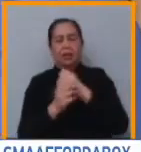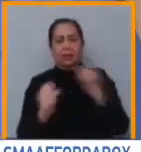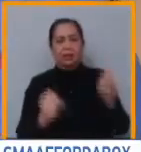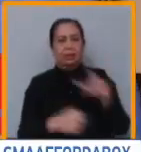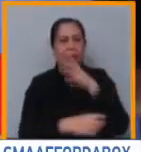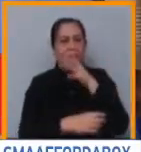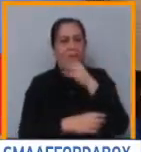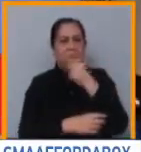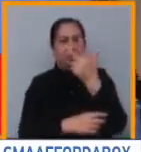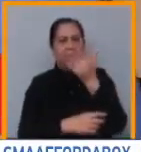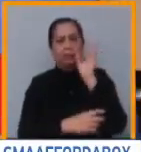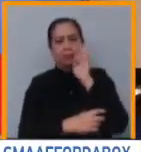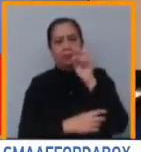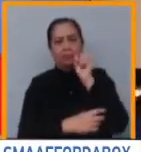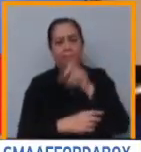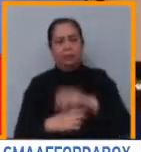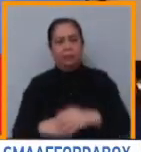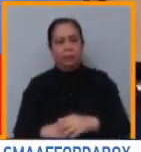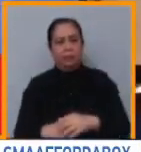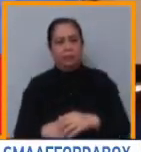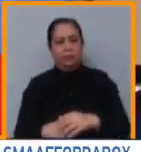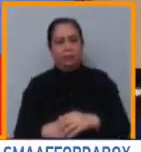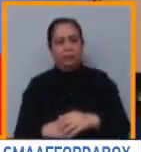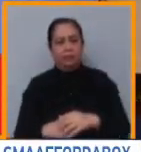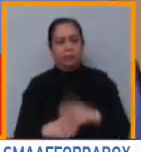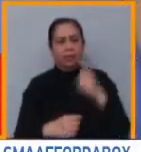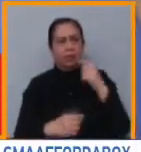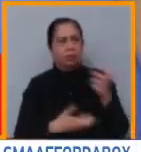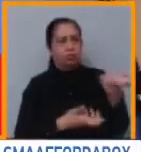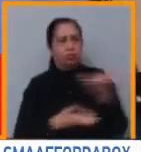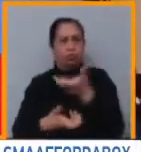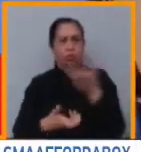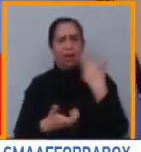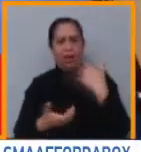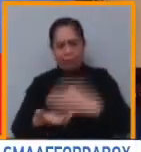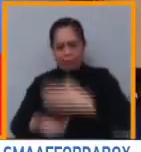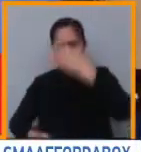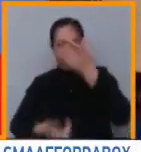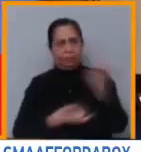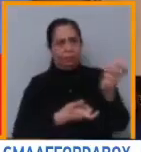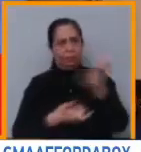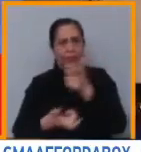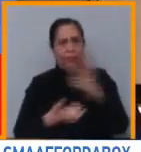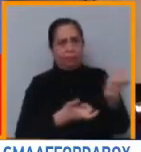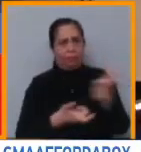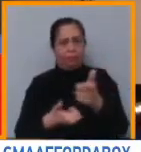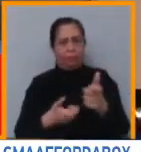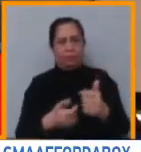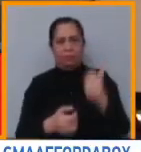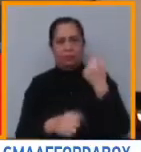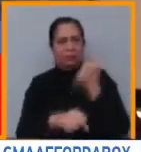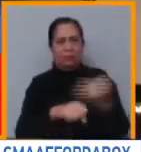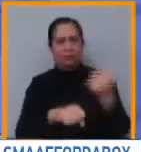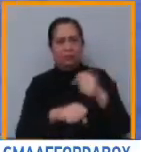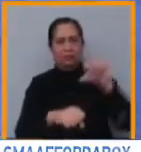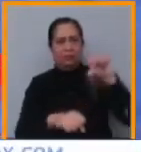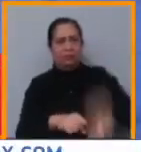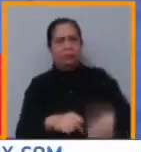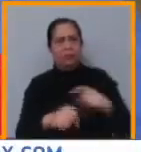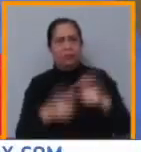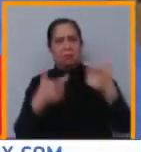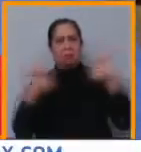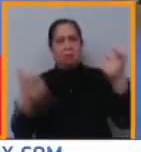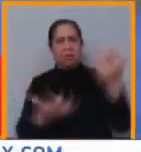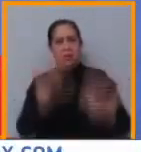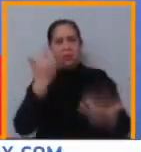Tinakbo po namin dahil may fire extinguisher kami. Fire extinguisher ko ayaw na po talaga, malaki na po eh. Hindi na